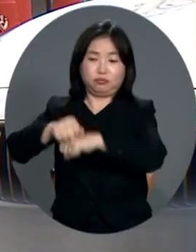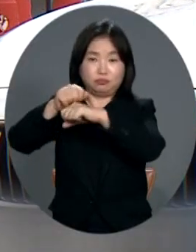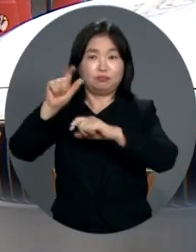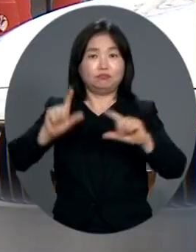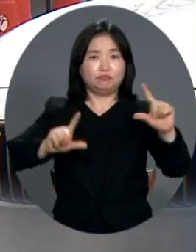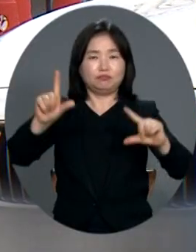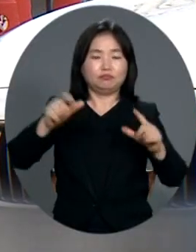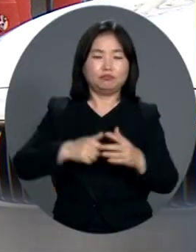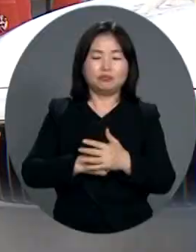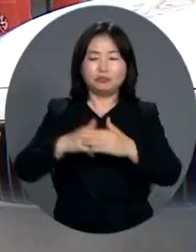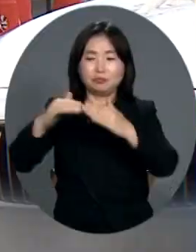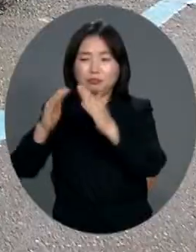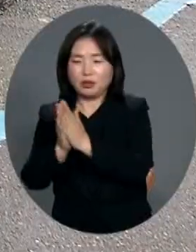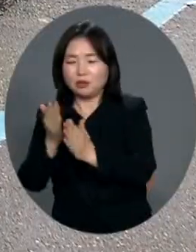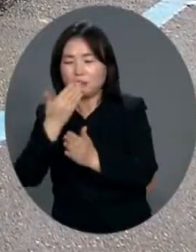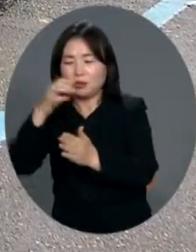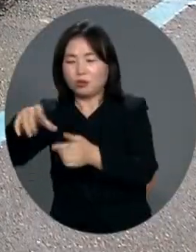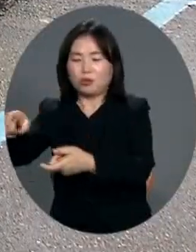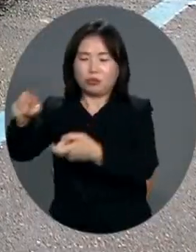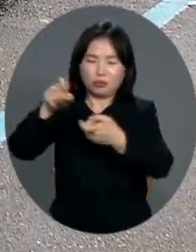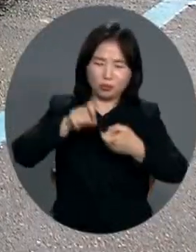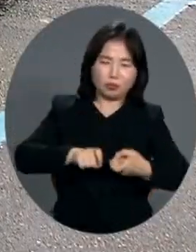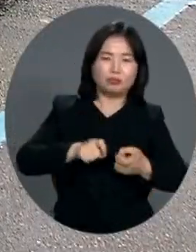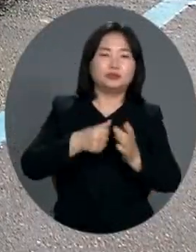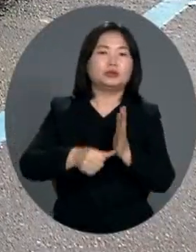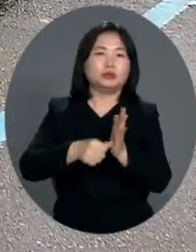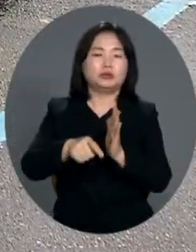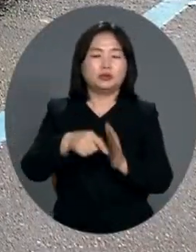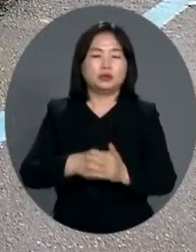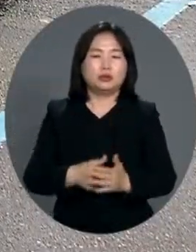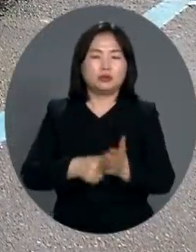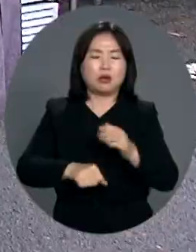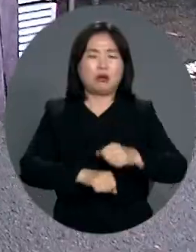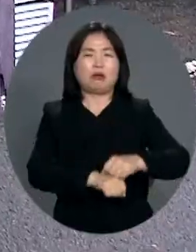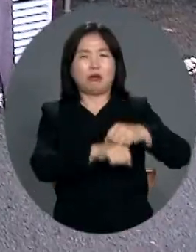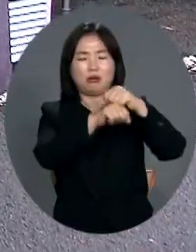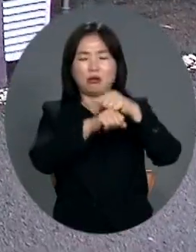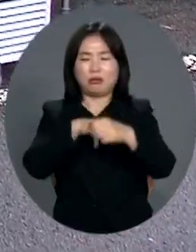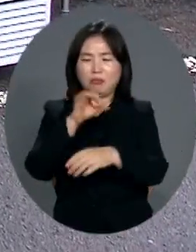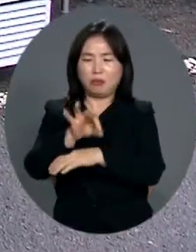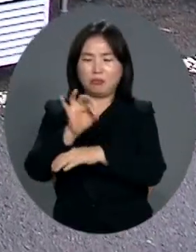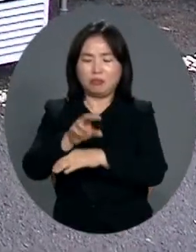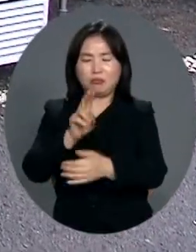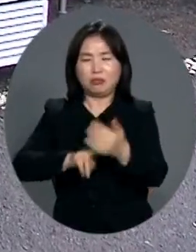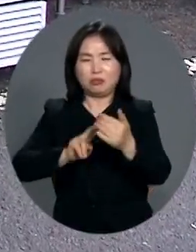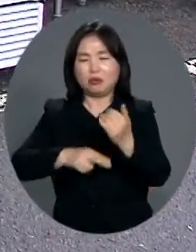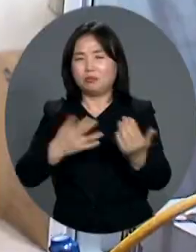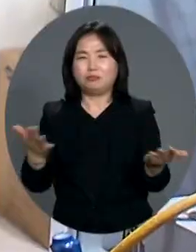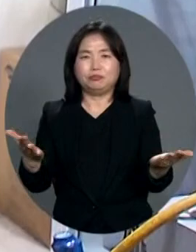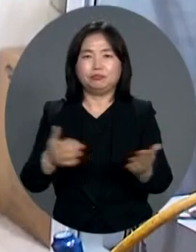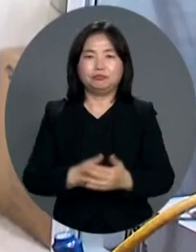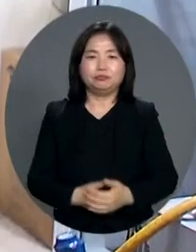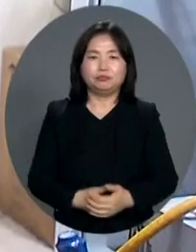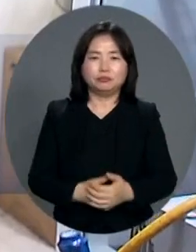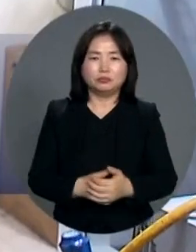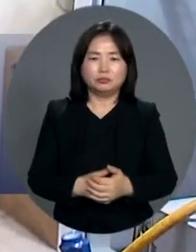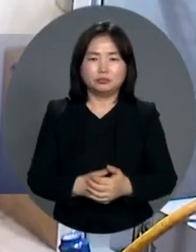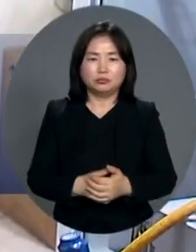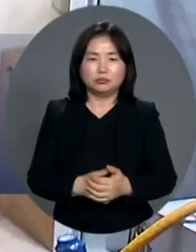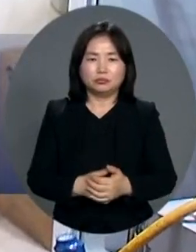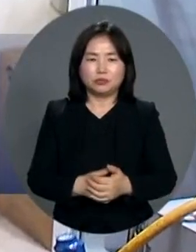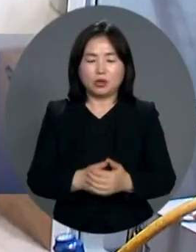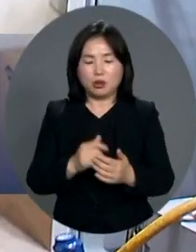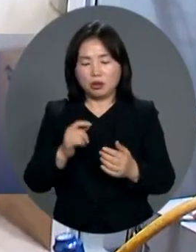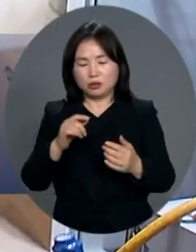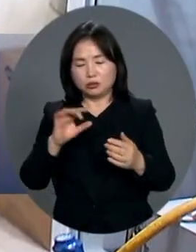있습니다. 폐업한 식당에서 다 떼온 겁니다. 물건은 쌓이는데 팔리지는 않습니다. 너무